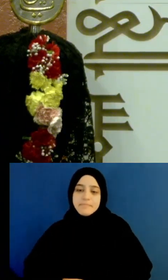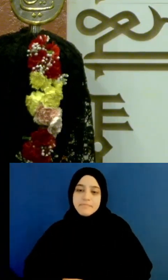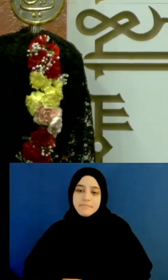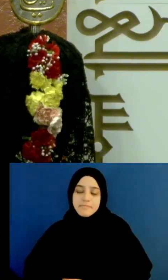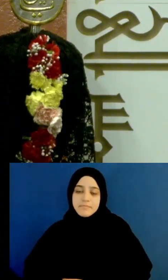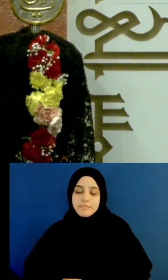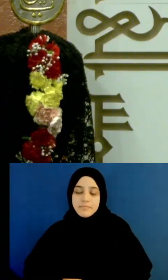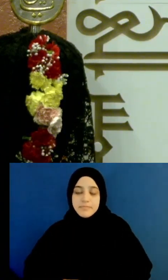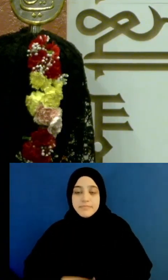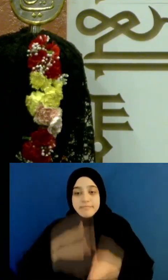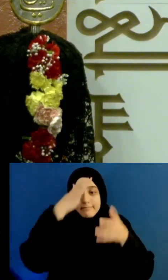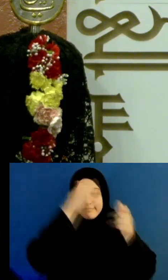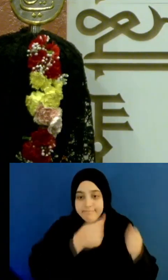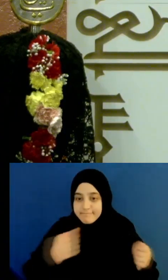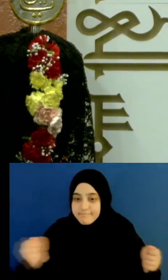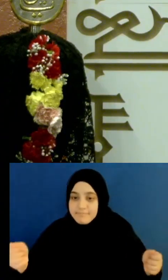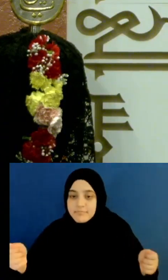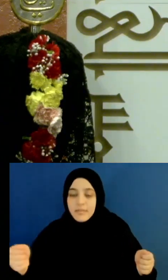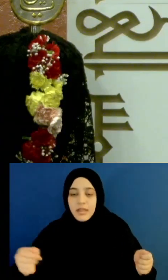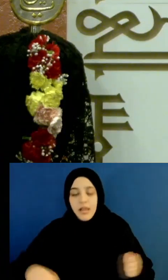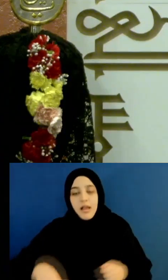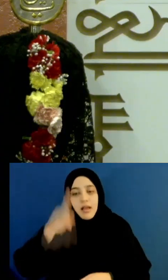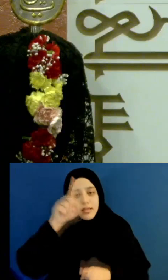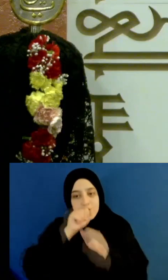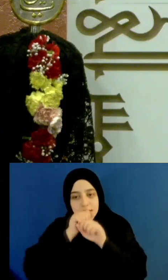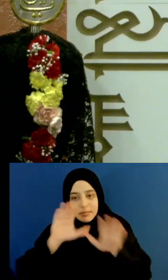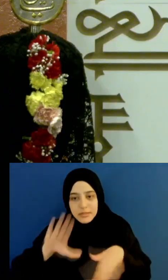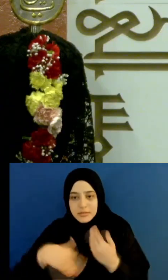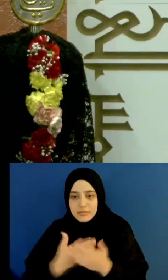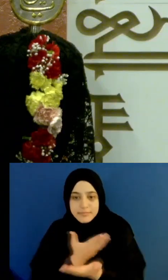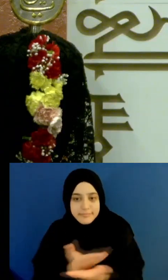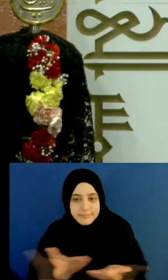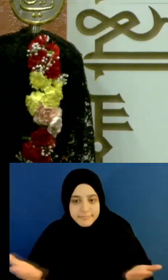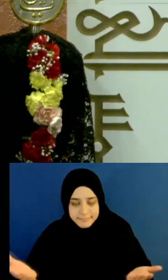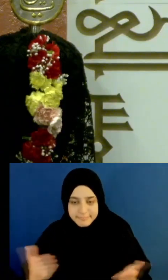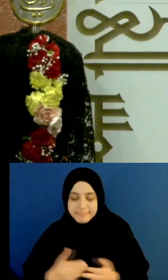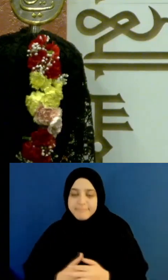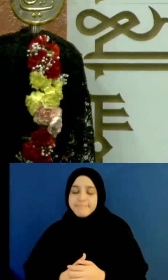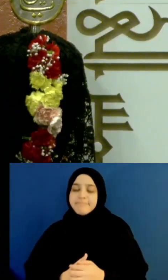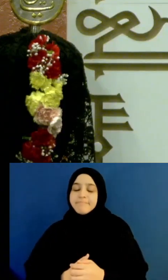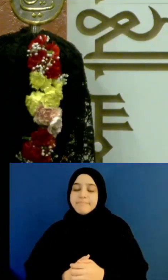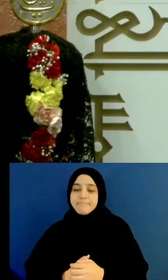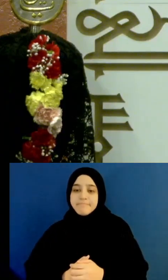السلام عليكم جميعا ورحمة الله تعالى وبركاته.